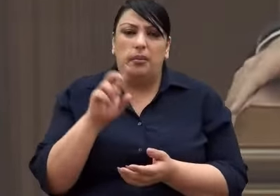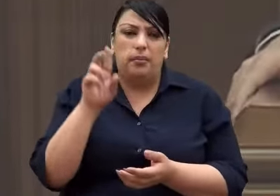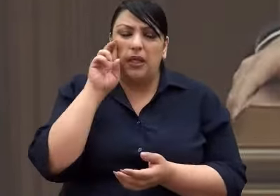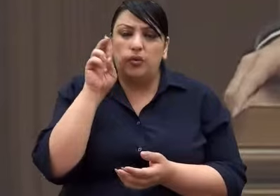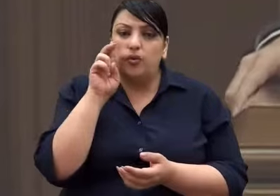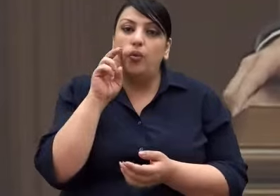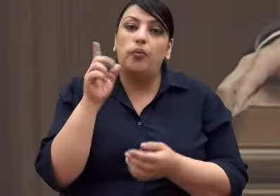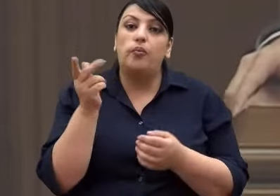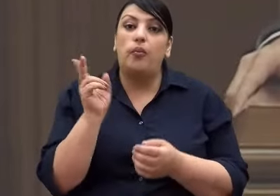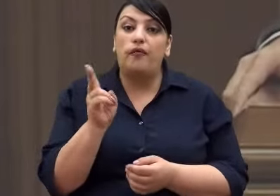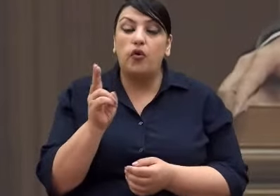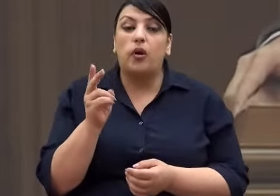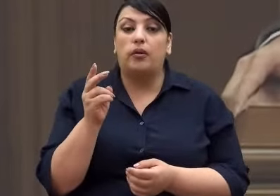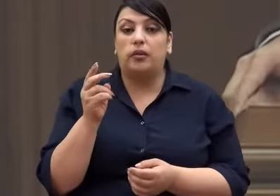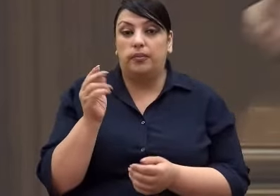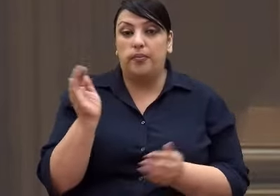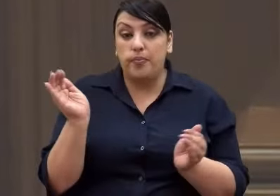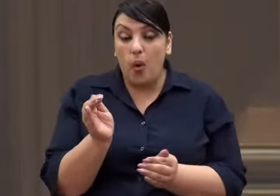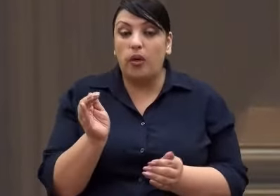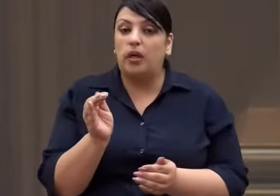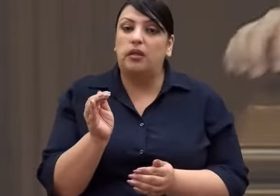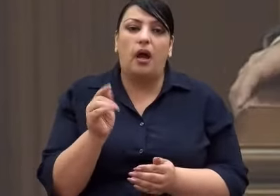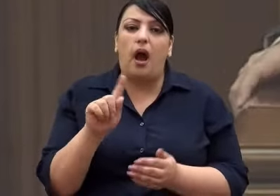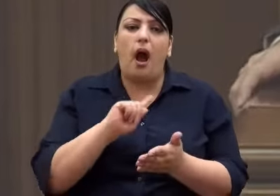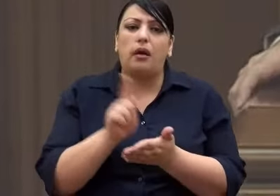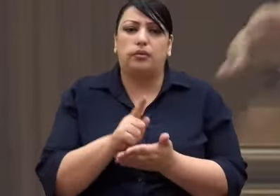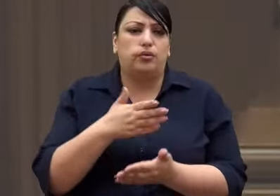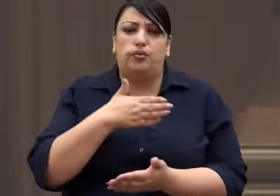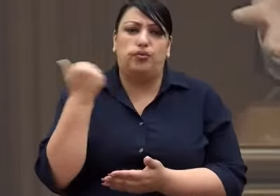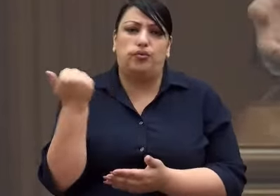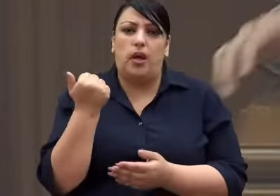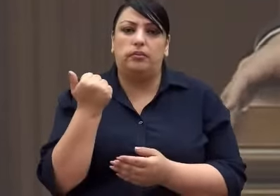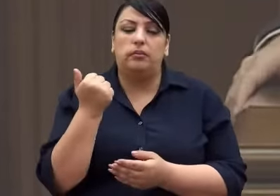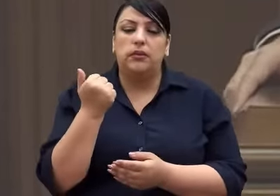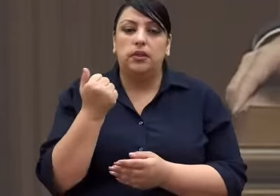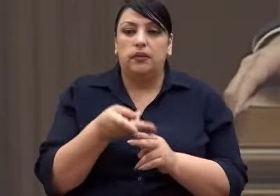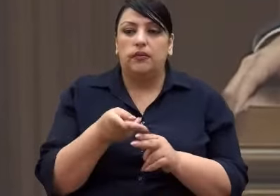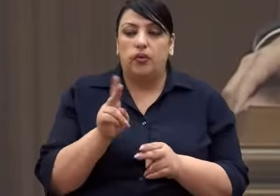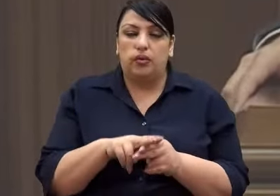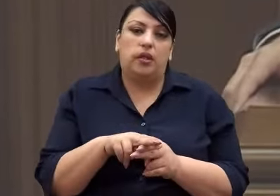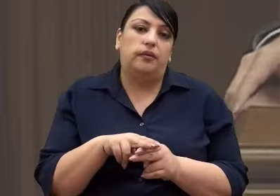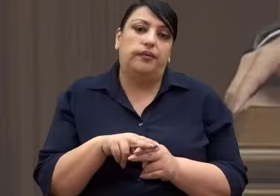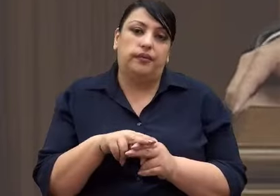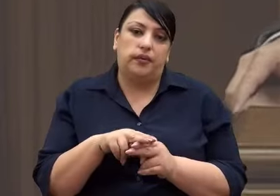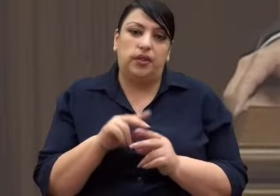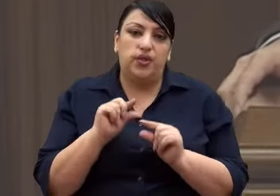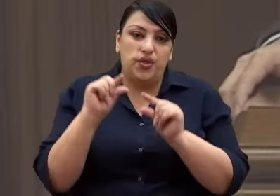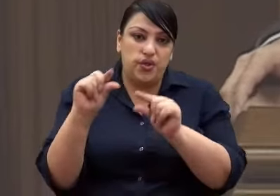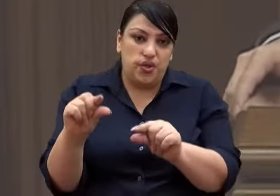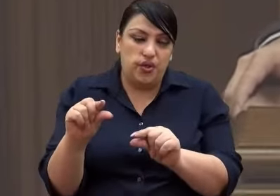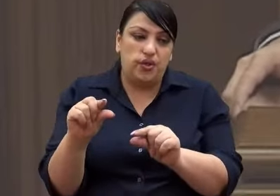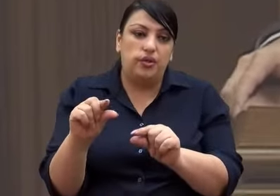մի փոքր պետություն, նկատի ունեմ տնտեսության ծավալով,